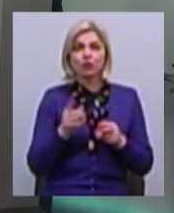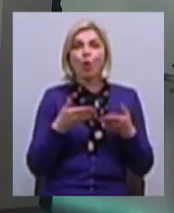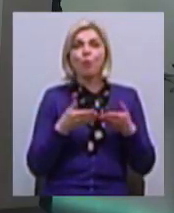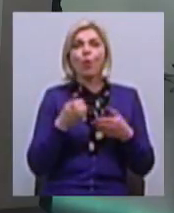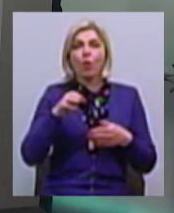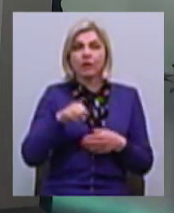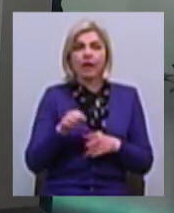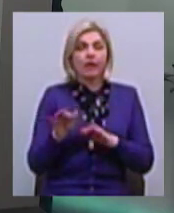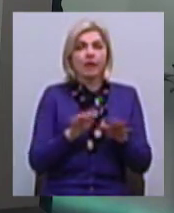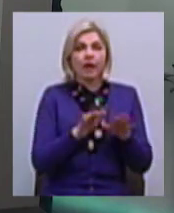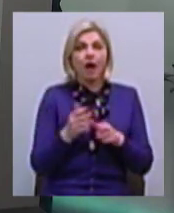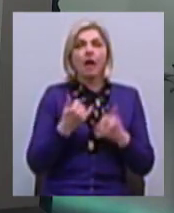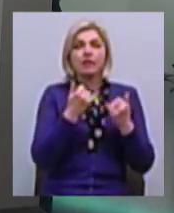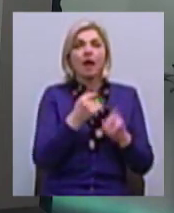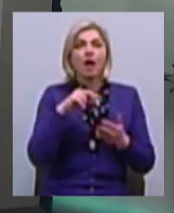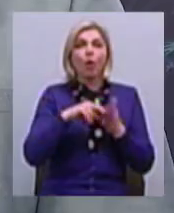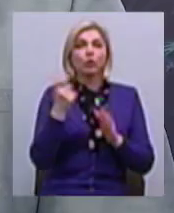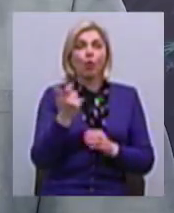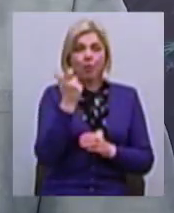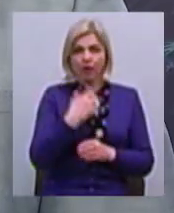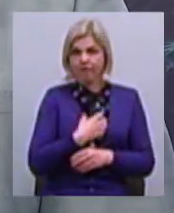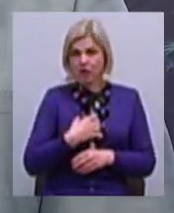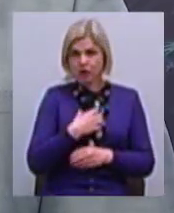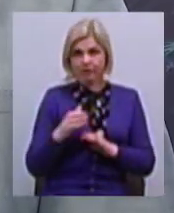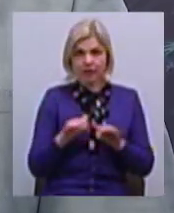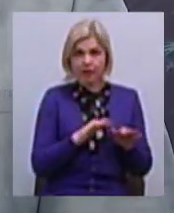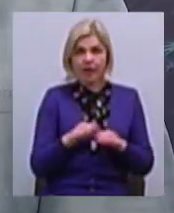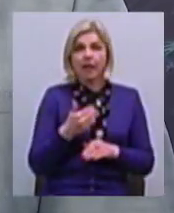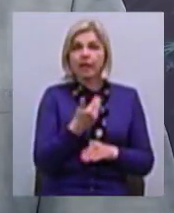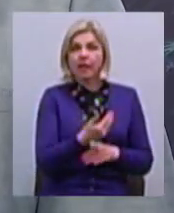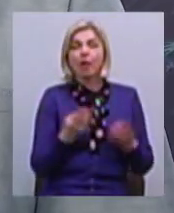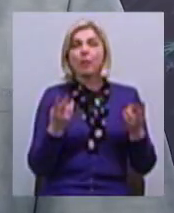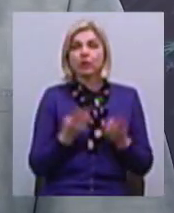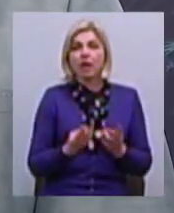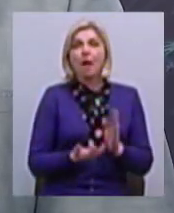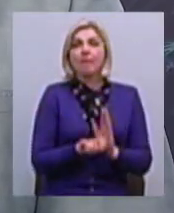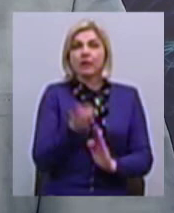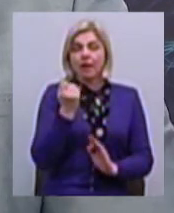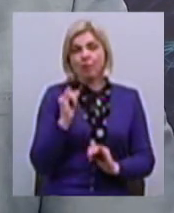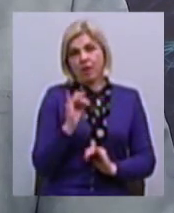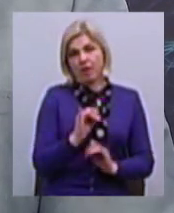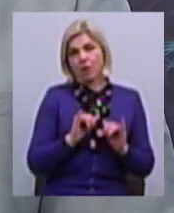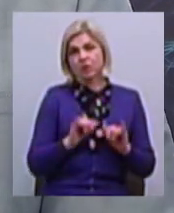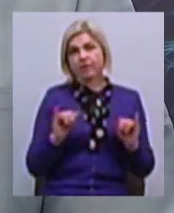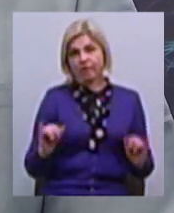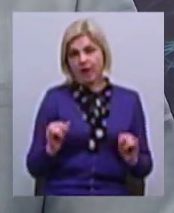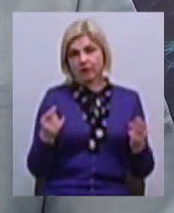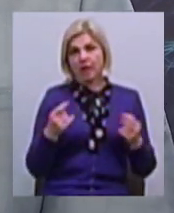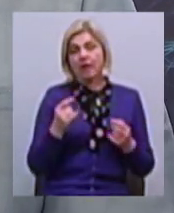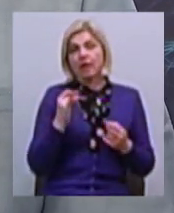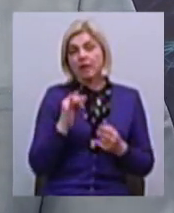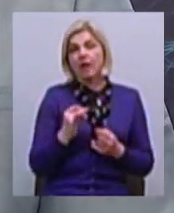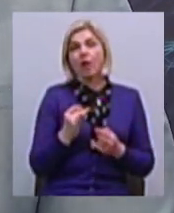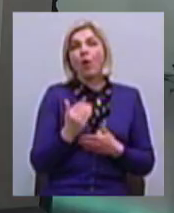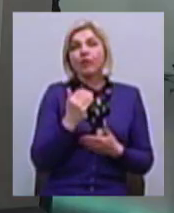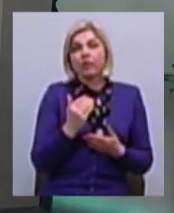це для економіки важлива діяльність, і її потрібно і підтримувати, і розвивати в певних межах.